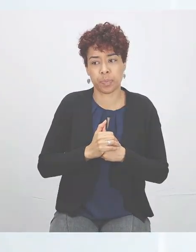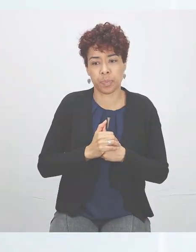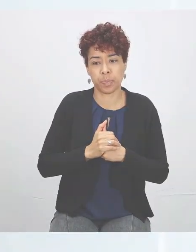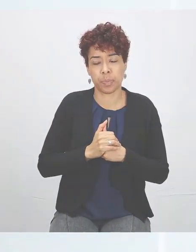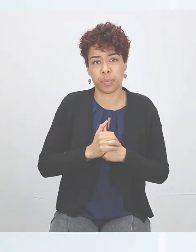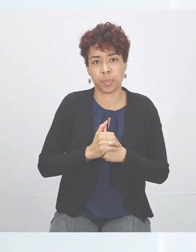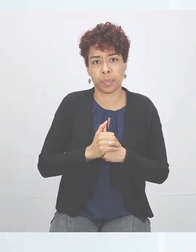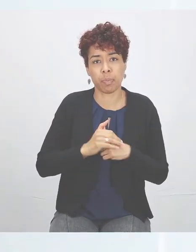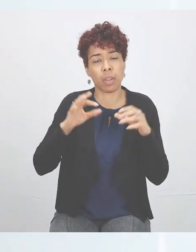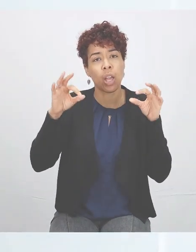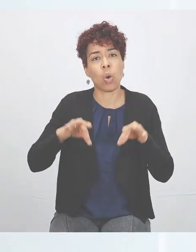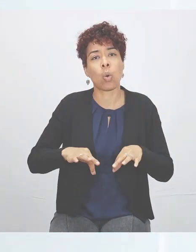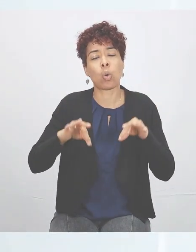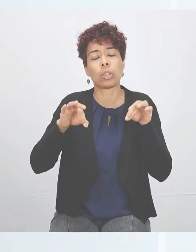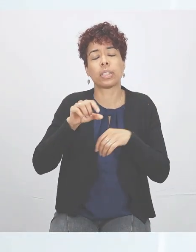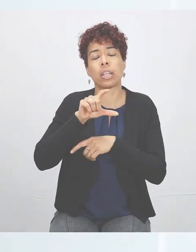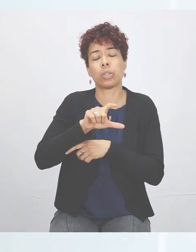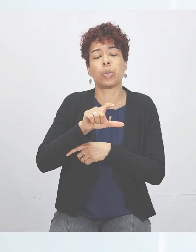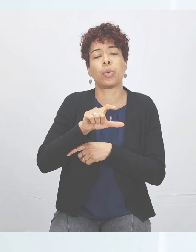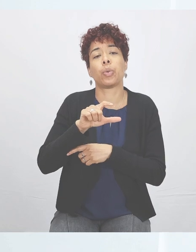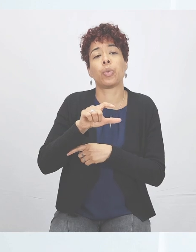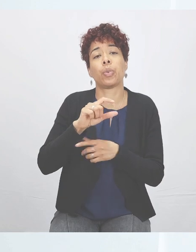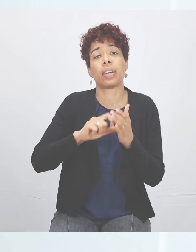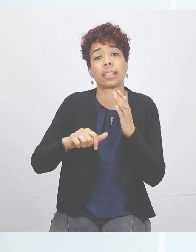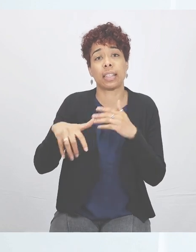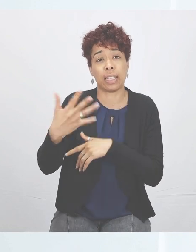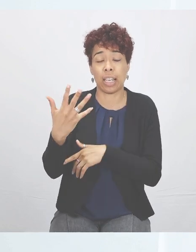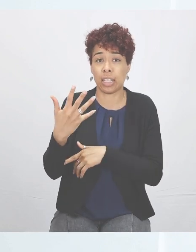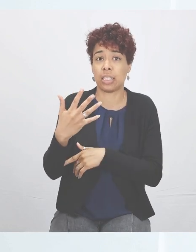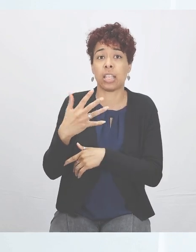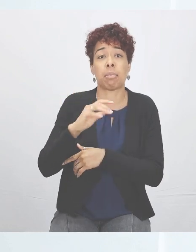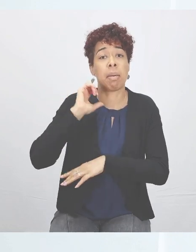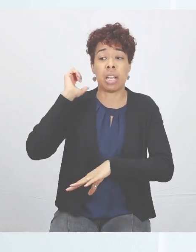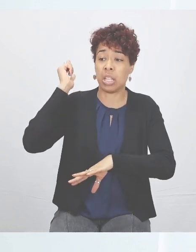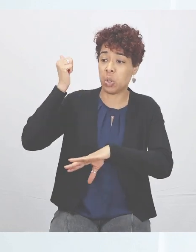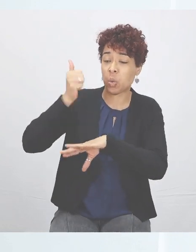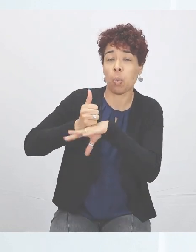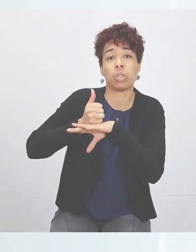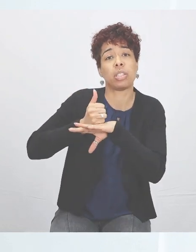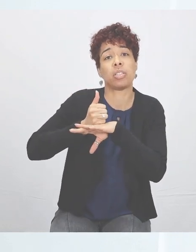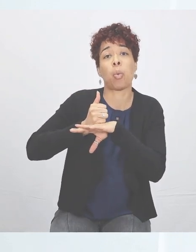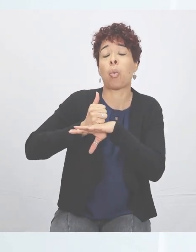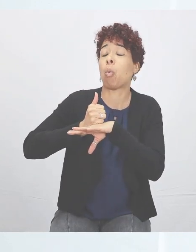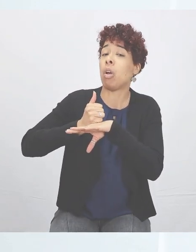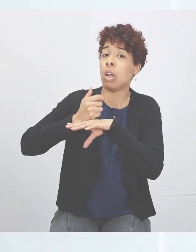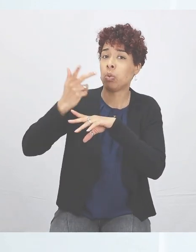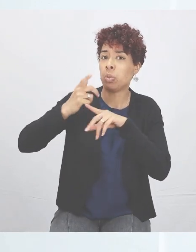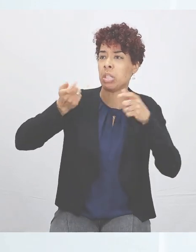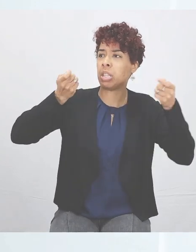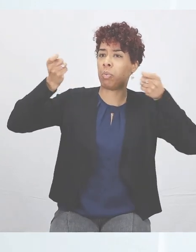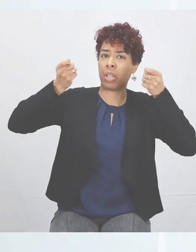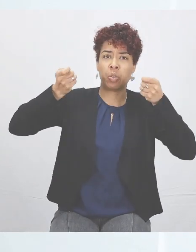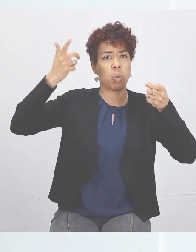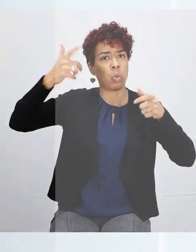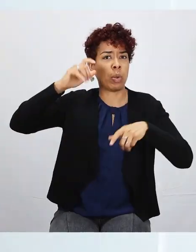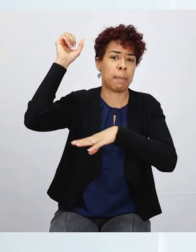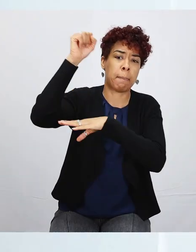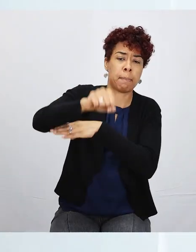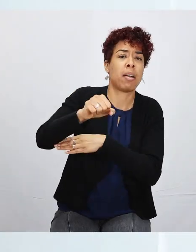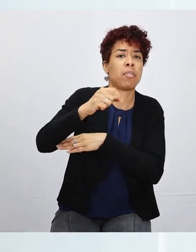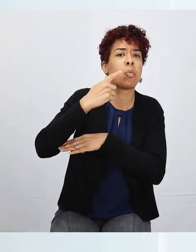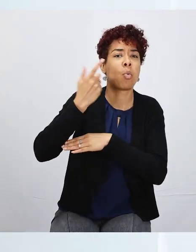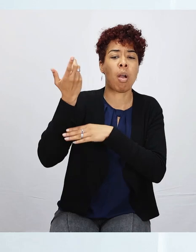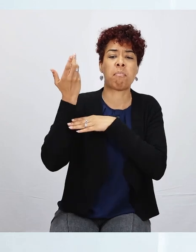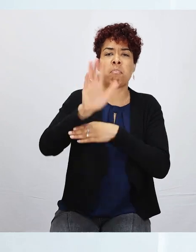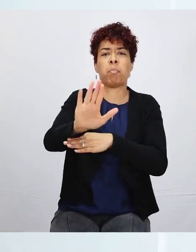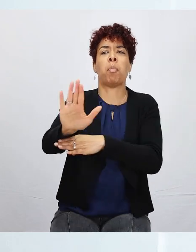a dépouillé les dominations et les autorités et les a livrées publiquement en spectacle en triomphant d'elles par la croix. Amen.